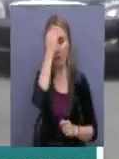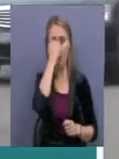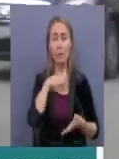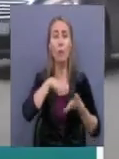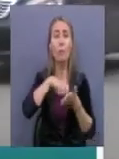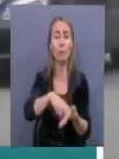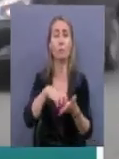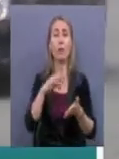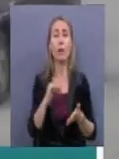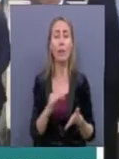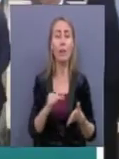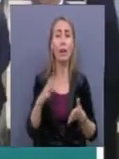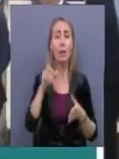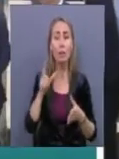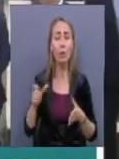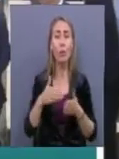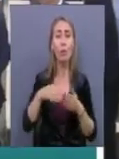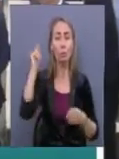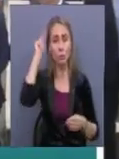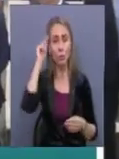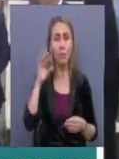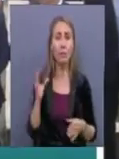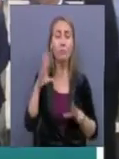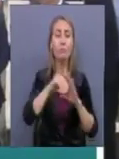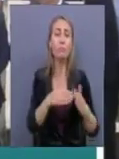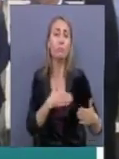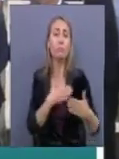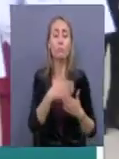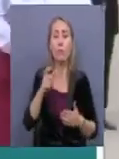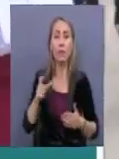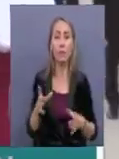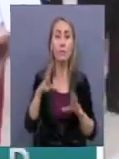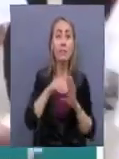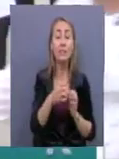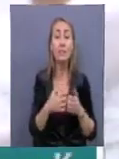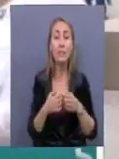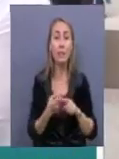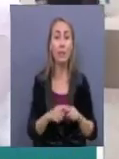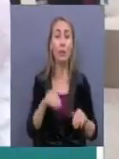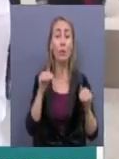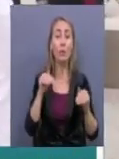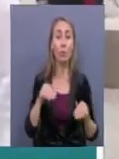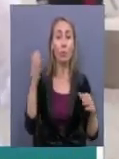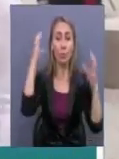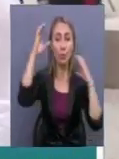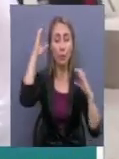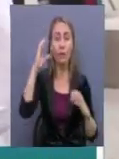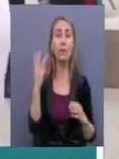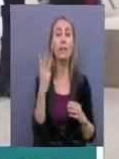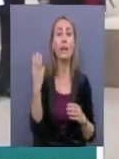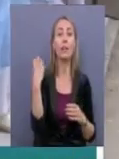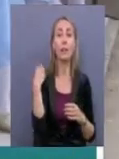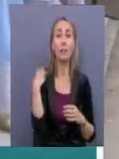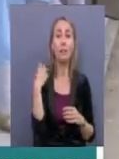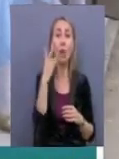еліміздің туын көктен түсірмей жүрген әр сала үздіктері мен оқуда озат студент жастарға Ақмола облыс әкімінің алғыс хаттары табысталды.